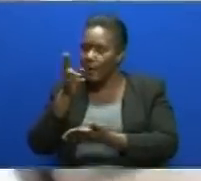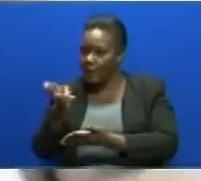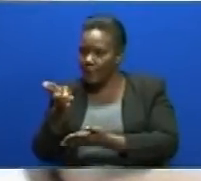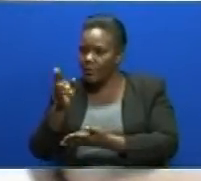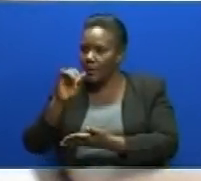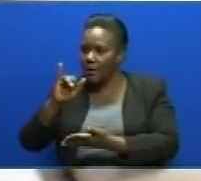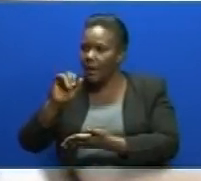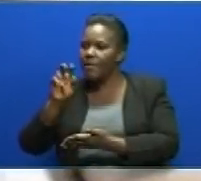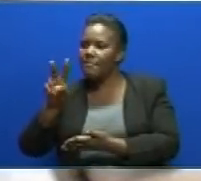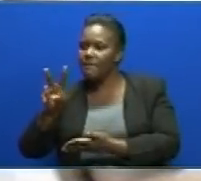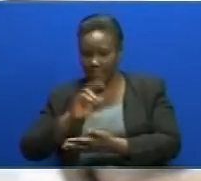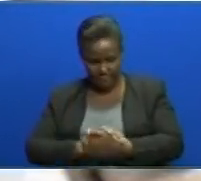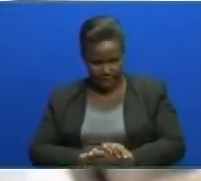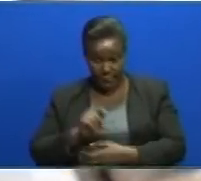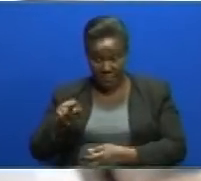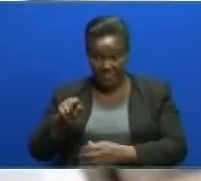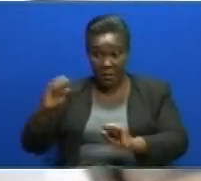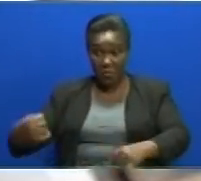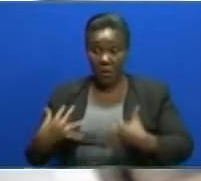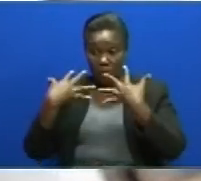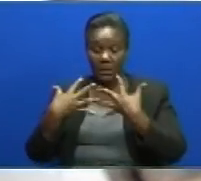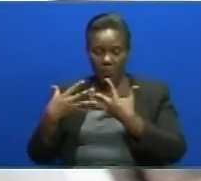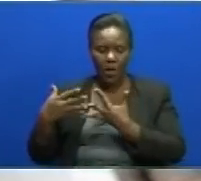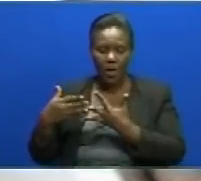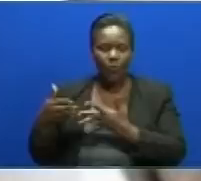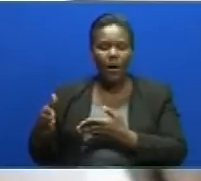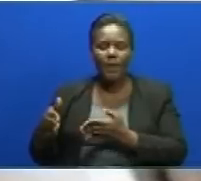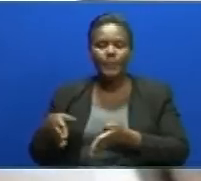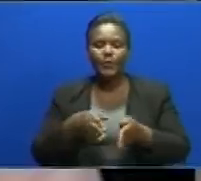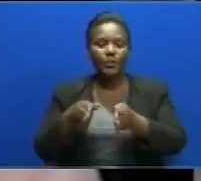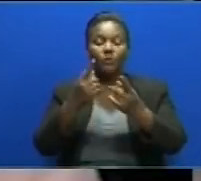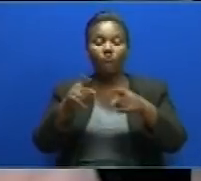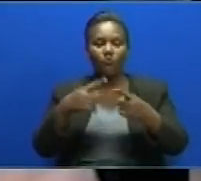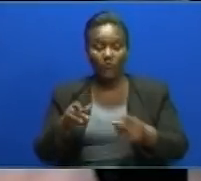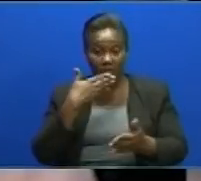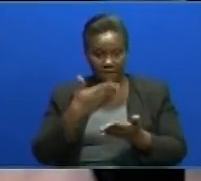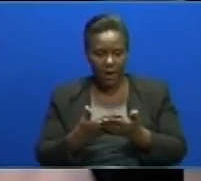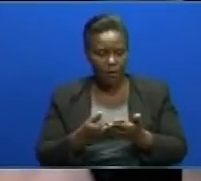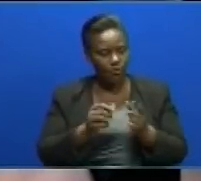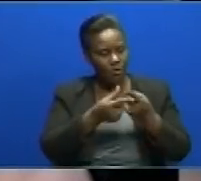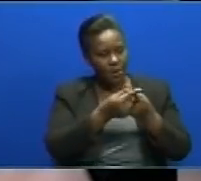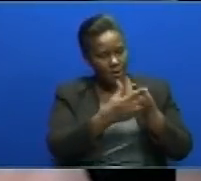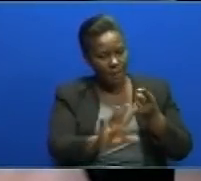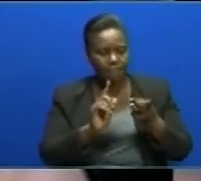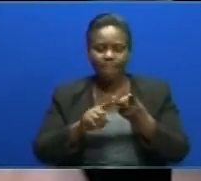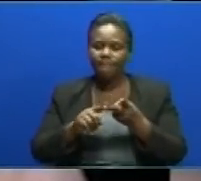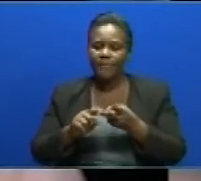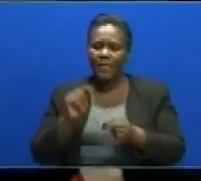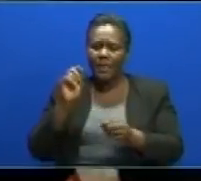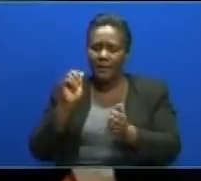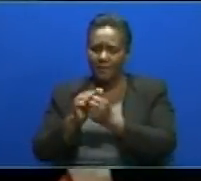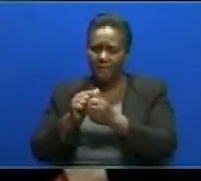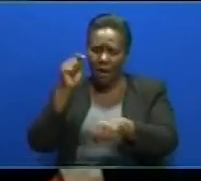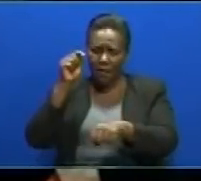huambukizwa kupitia njia nyingi ikiwemo uchangiaji wa damu, vifaa vyenye ncha kali, hali